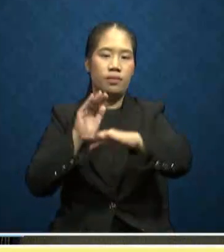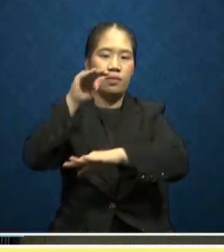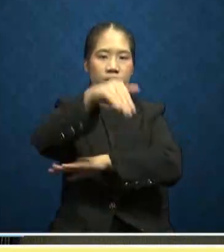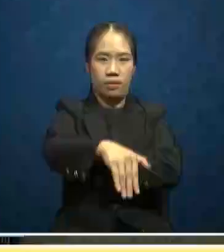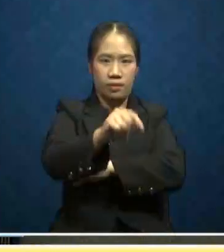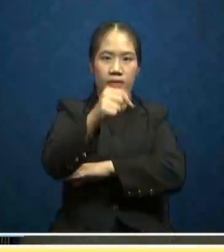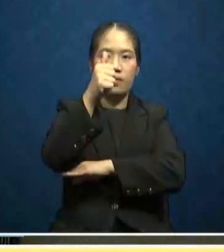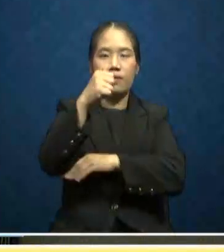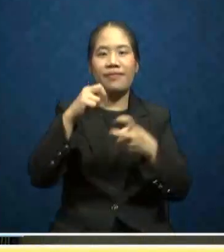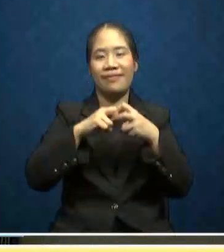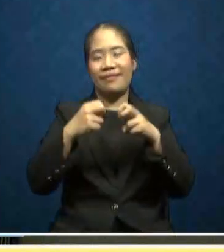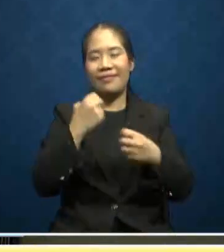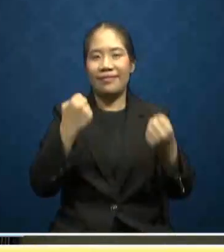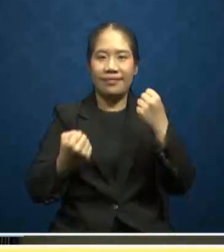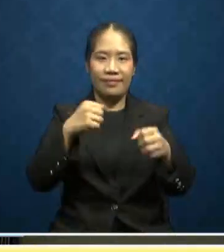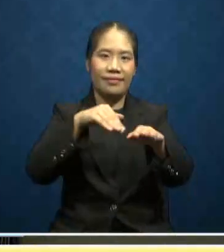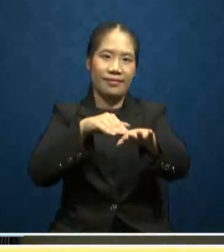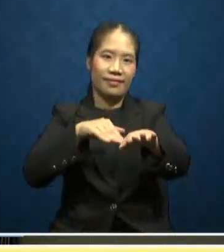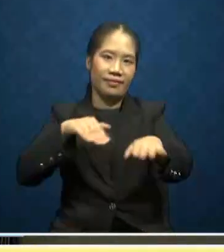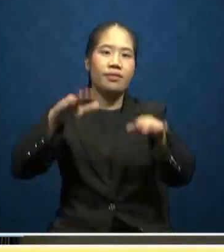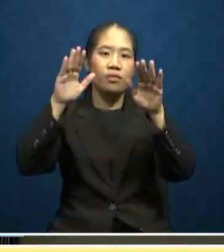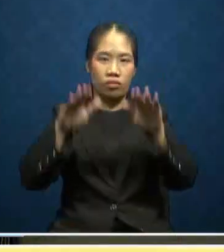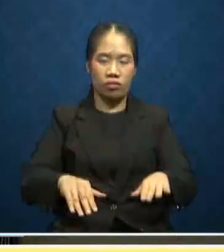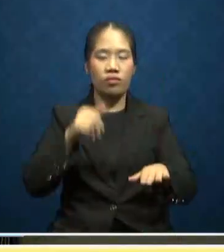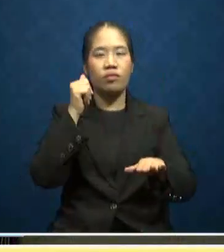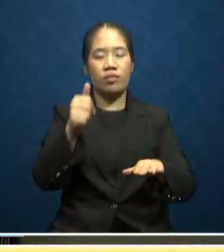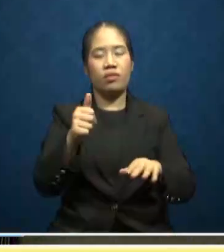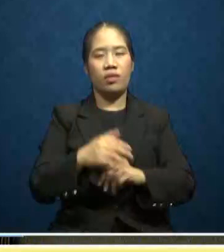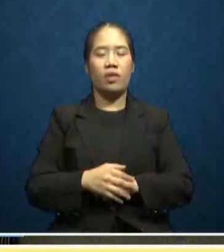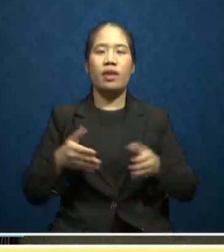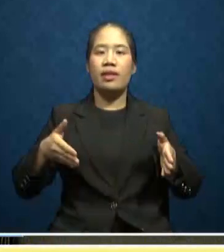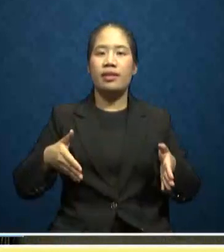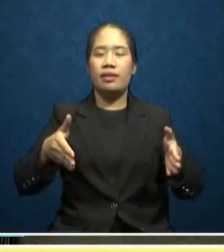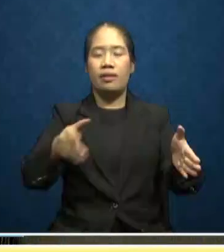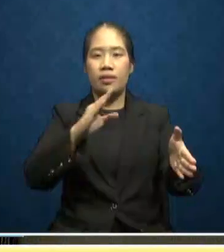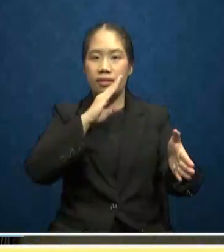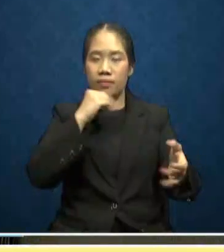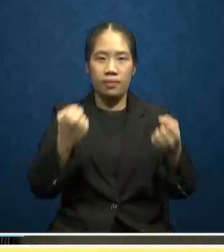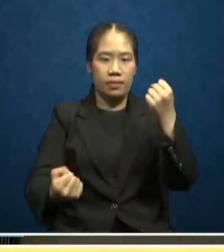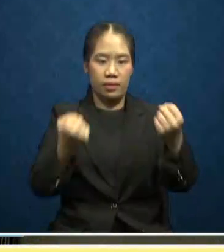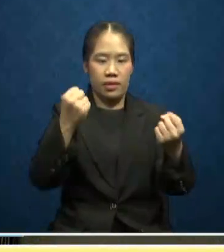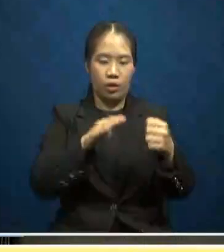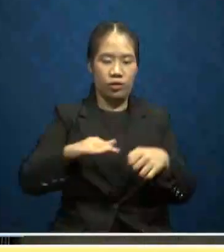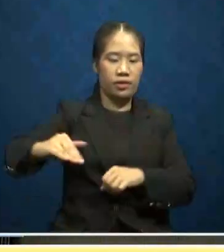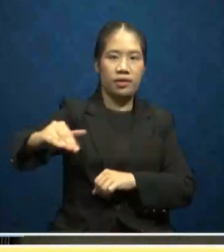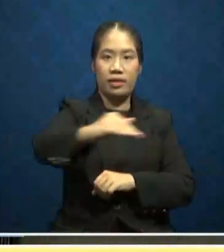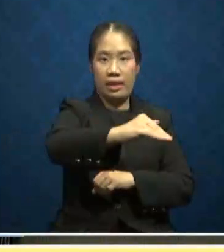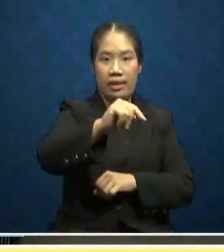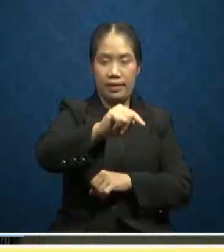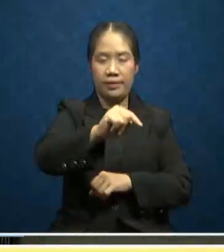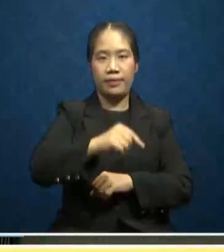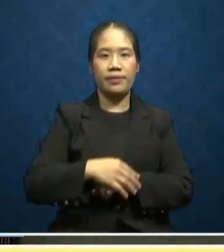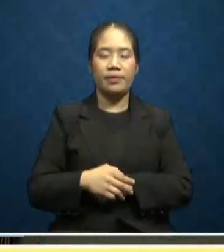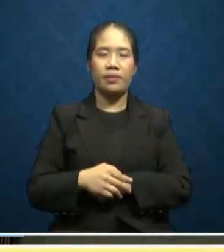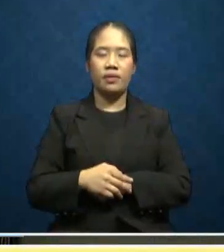การจราจรติดขัดลด เวลาการจราจรนะครับซึ่งเส้นทางดังกล่าวนะครับถ้าเลี้ยวซ้ายไปเขาสุกิมนะครับเขาคิช